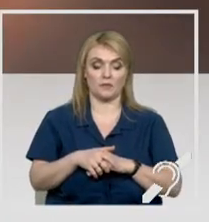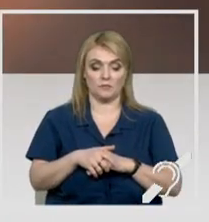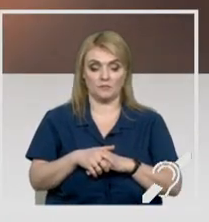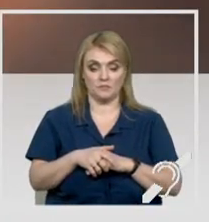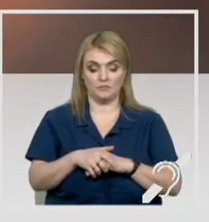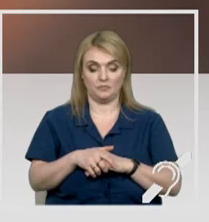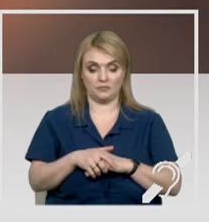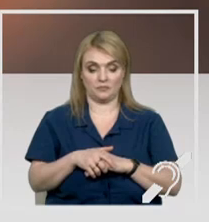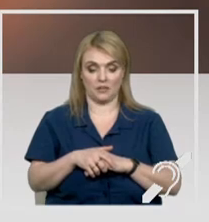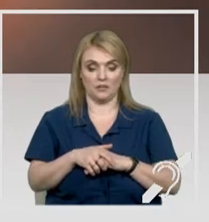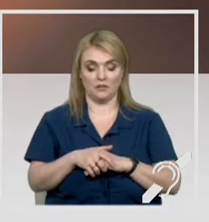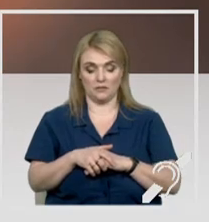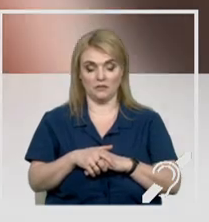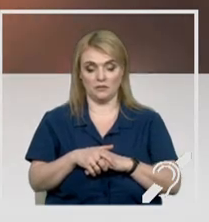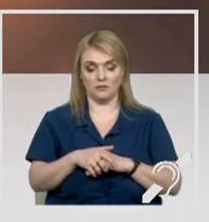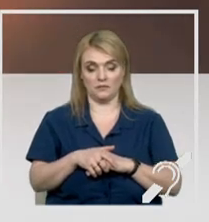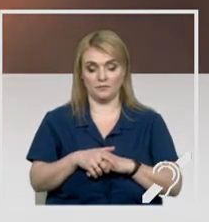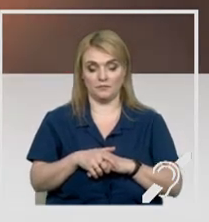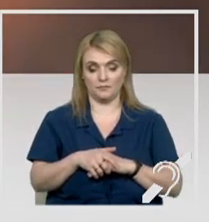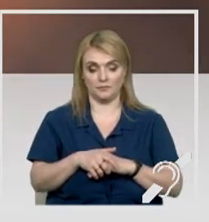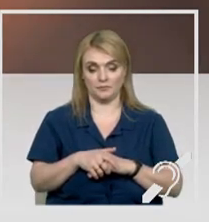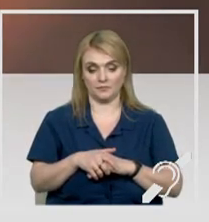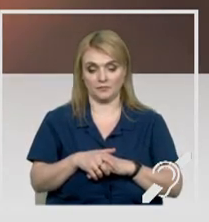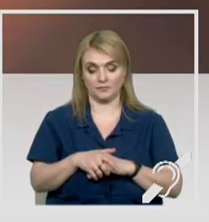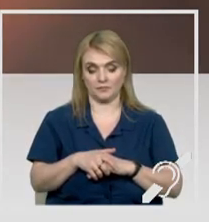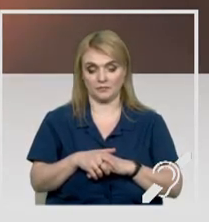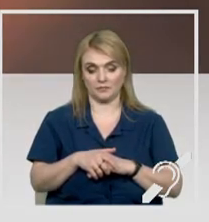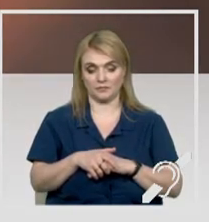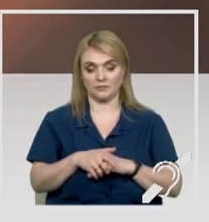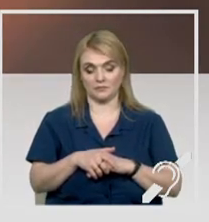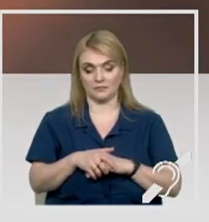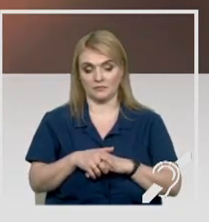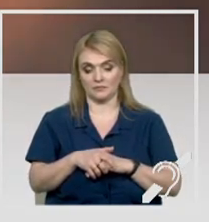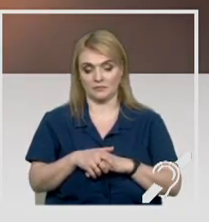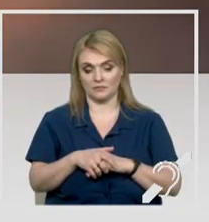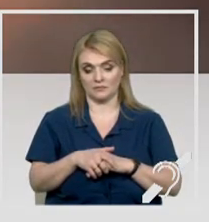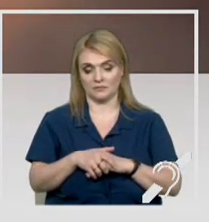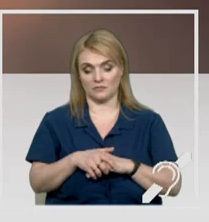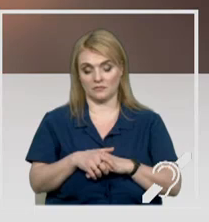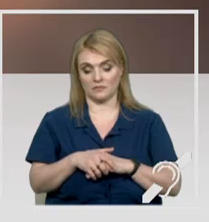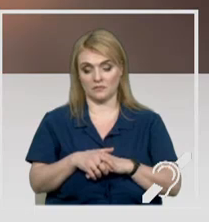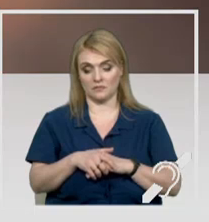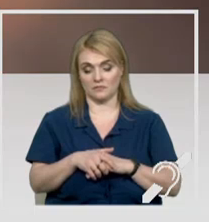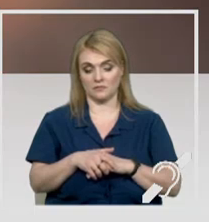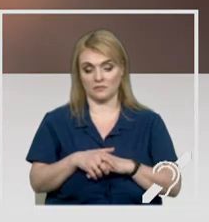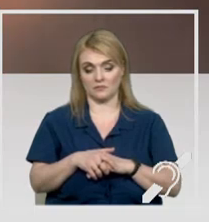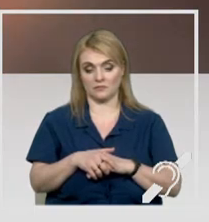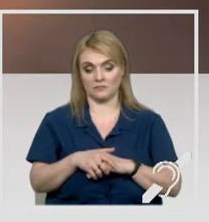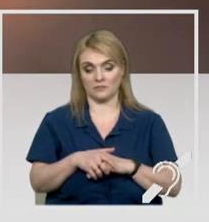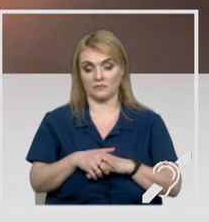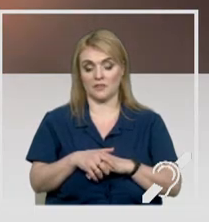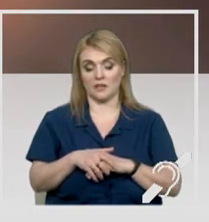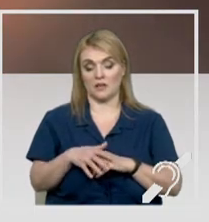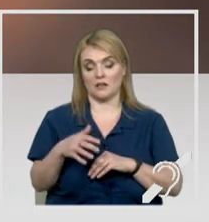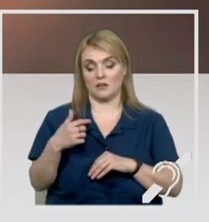spune la un pentru distracții la un loc de de distracție avem marț și mi a spus că deja s a